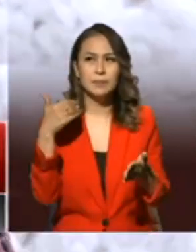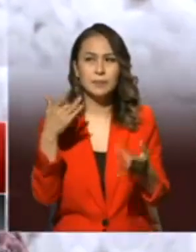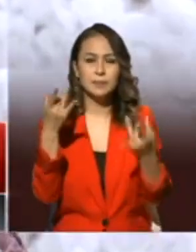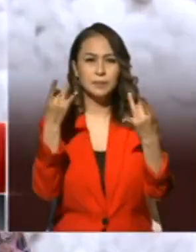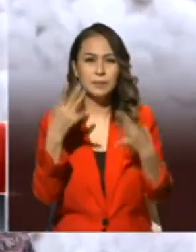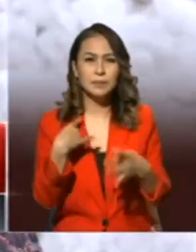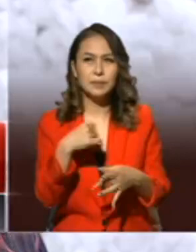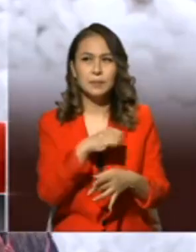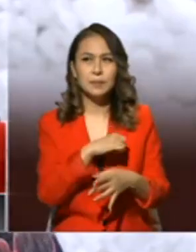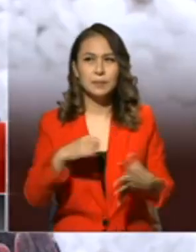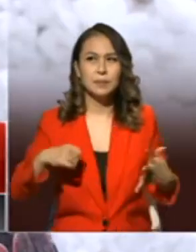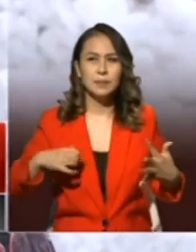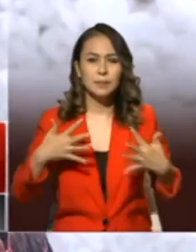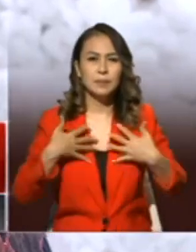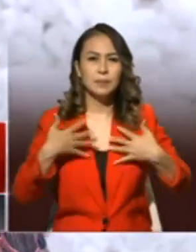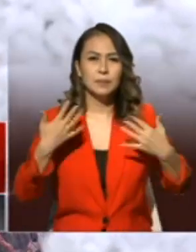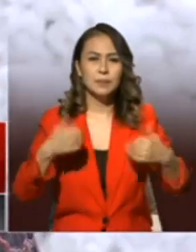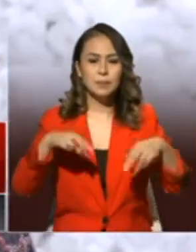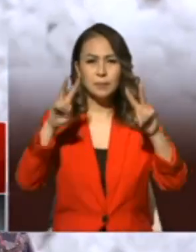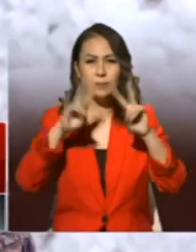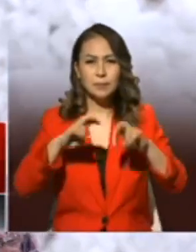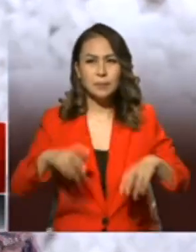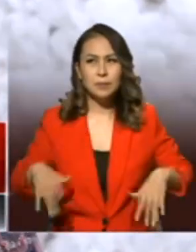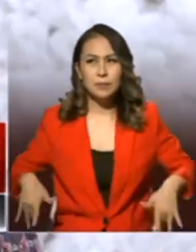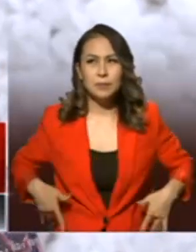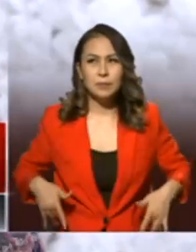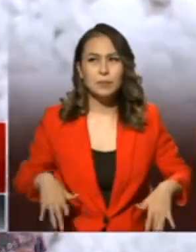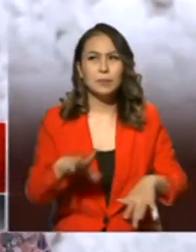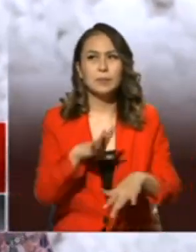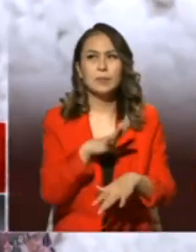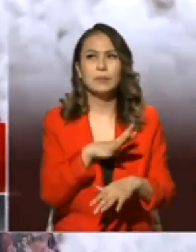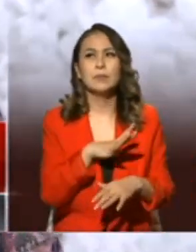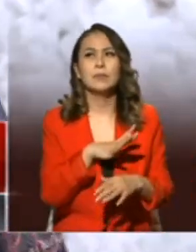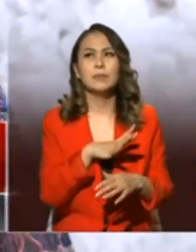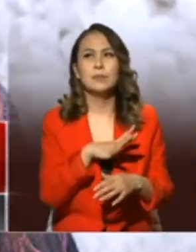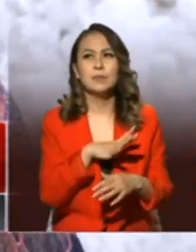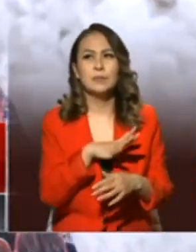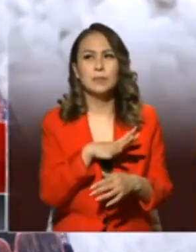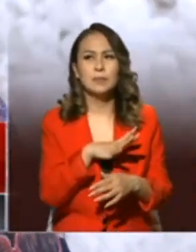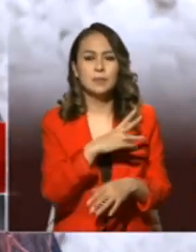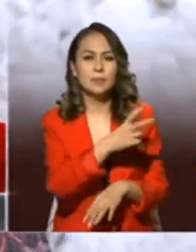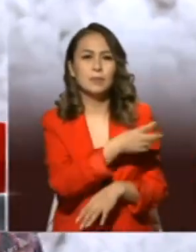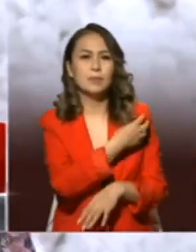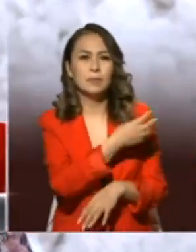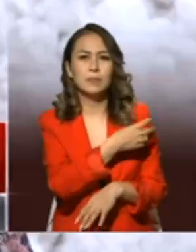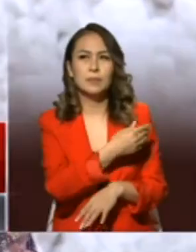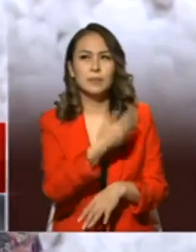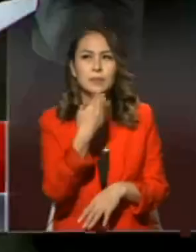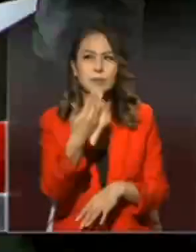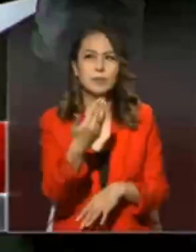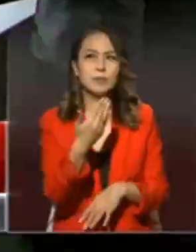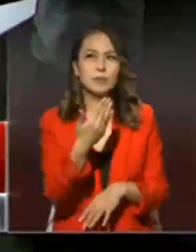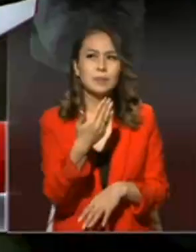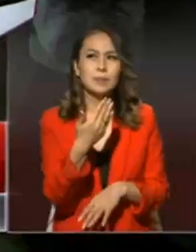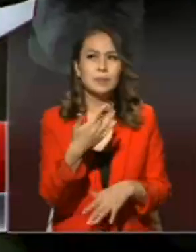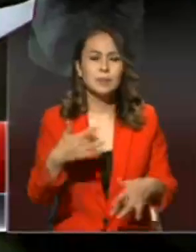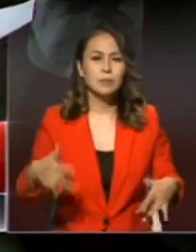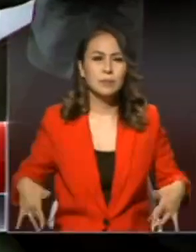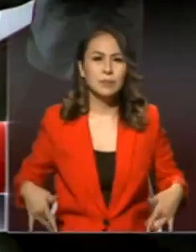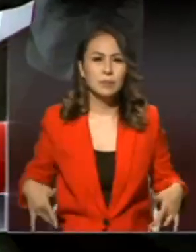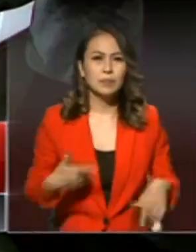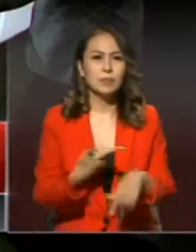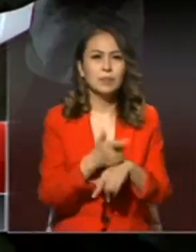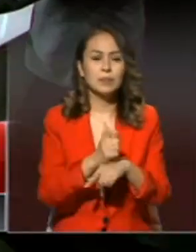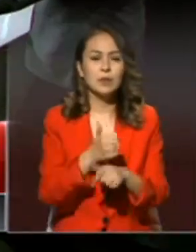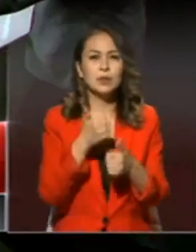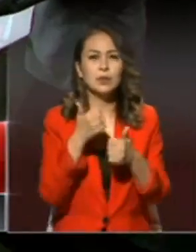просто өзім денсаулығым үшін почкамды тексерткенімде, маған врач, сіздің почкаңыз өте